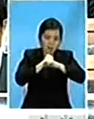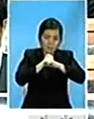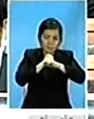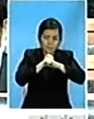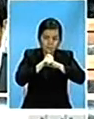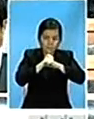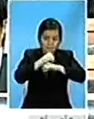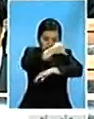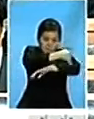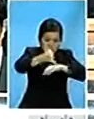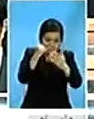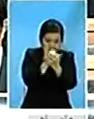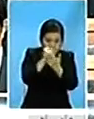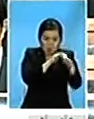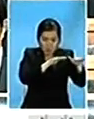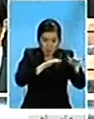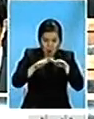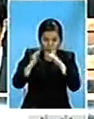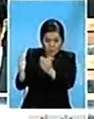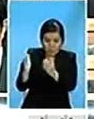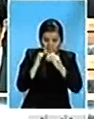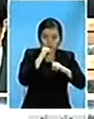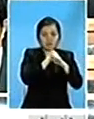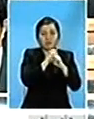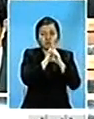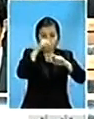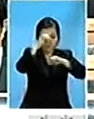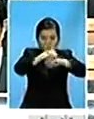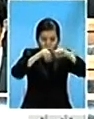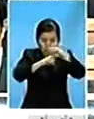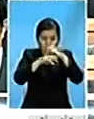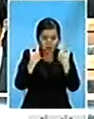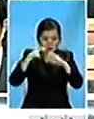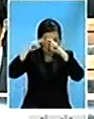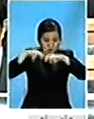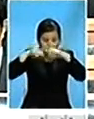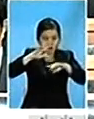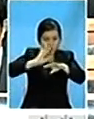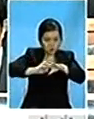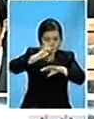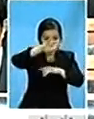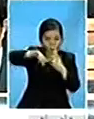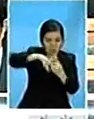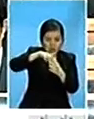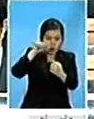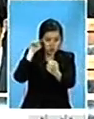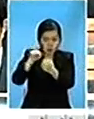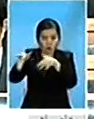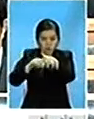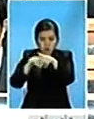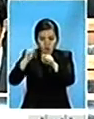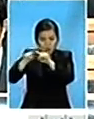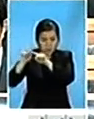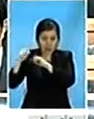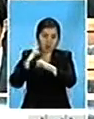ที่พร้อมจะก่อสร้างการศึกษาความเหมาะสมการศึกษาผลกระทบสิ่งแวดล้อมและออกแบบรายละเอียด